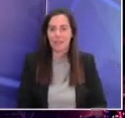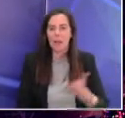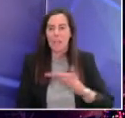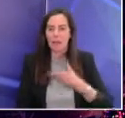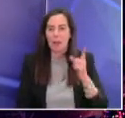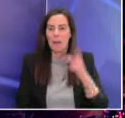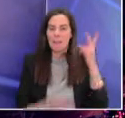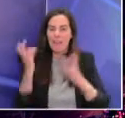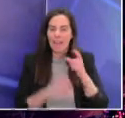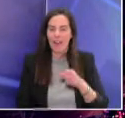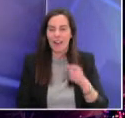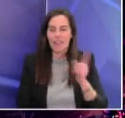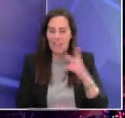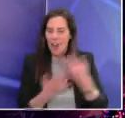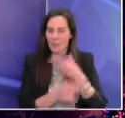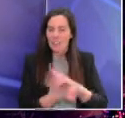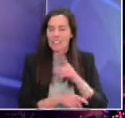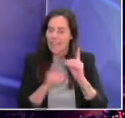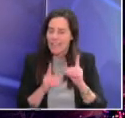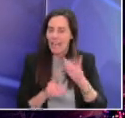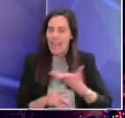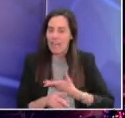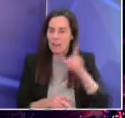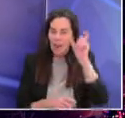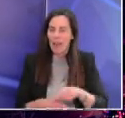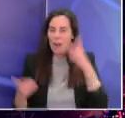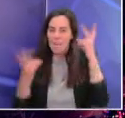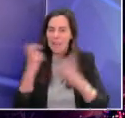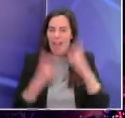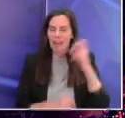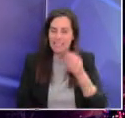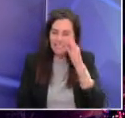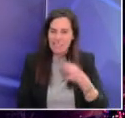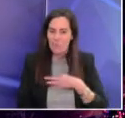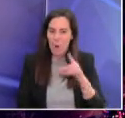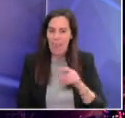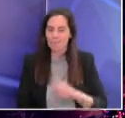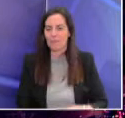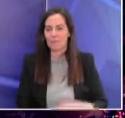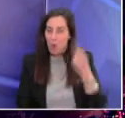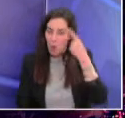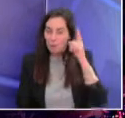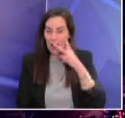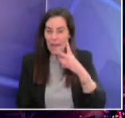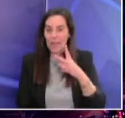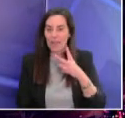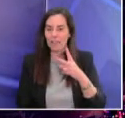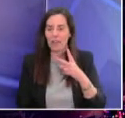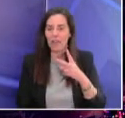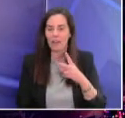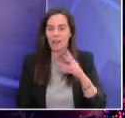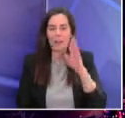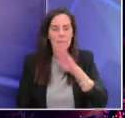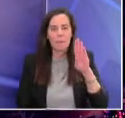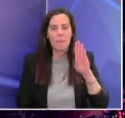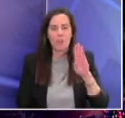משיגים מידע? שוב, זה לא פייק ניוז, אלא דרך להשיג עליך מידע, אוקיי? שימו לב, לא יודע אם ראיתם הודעה בתשלום של ביבי